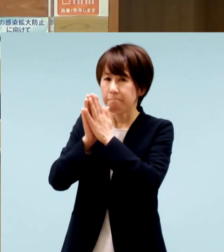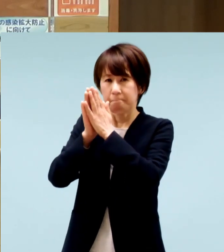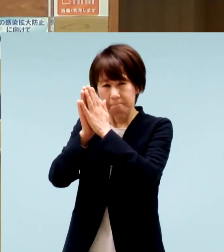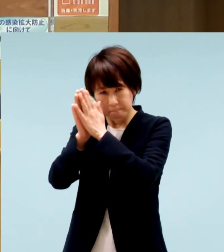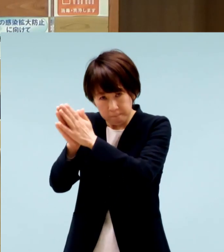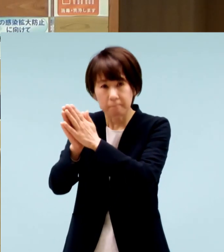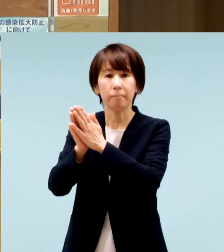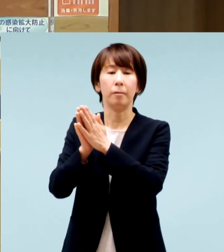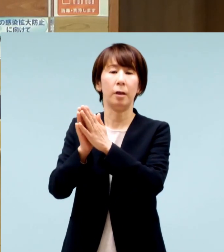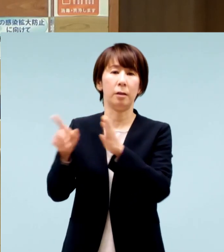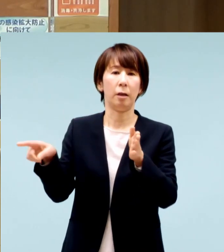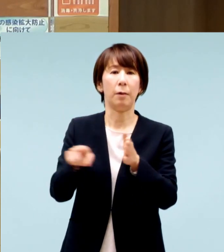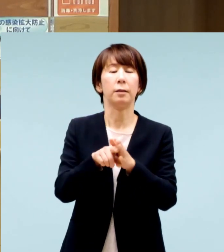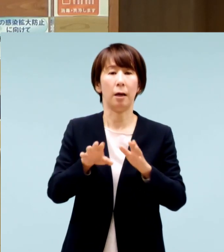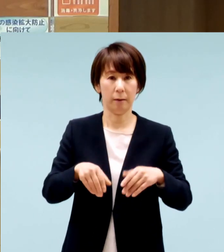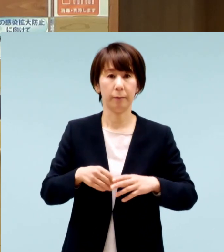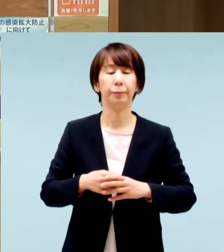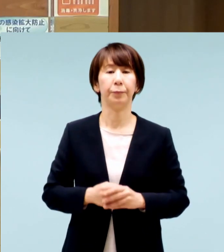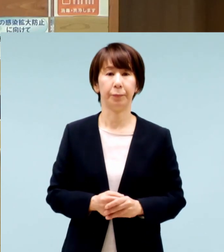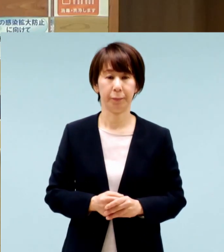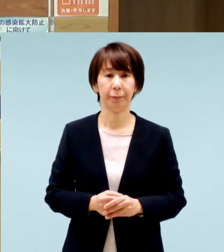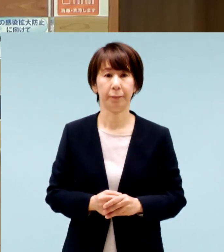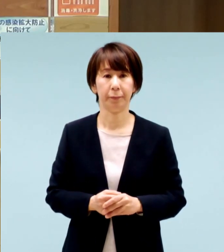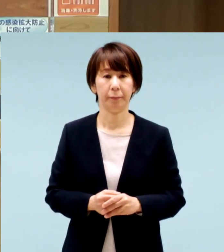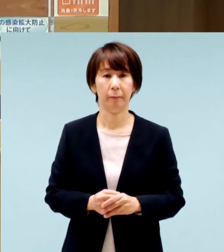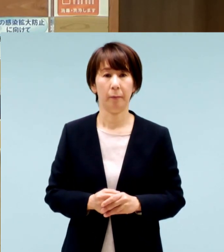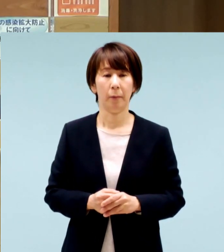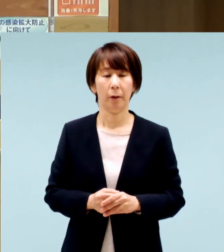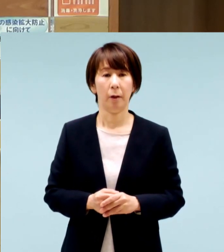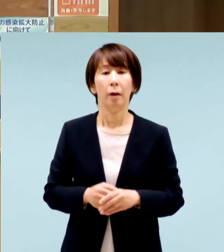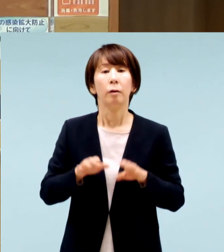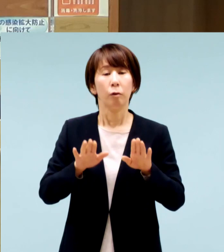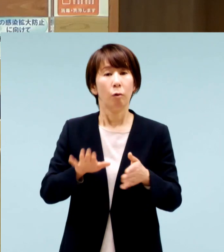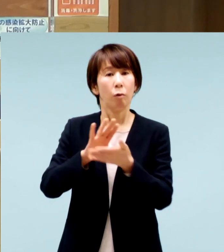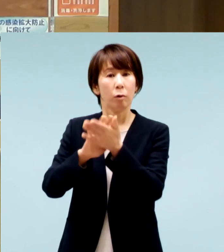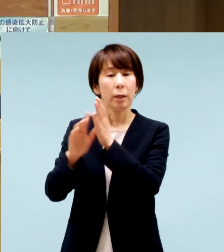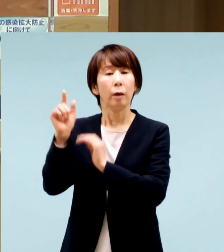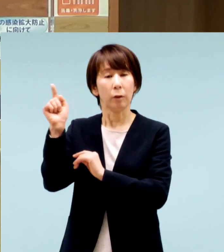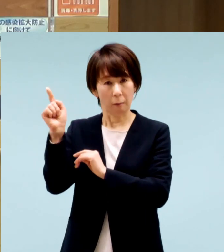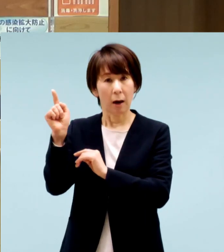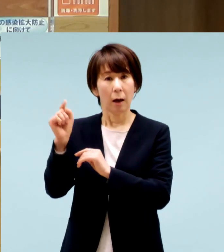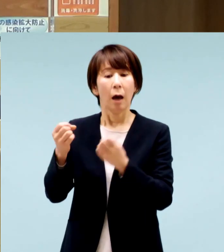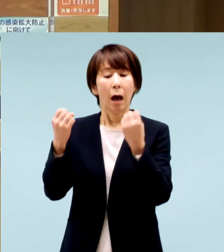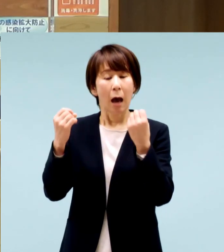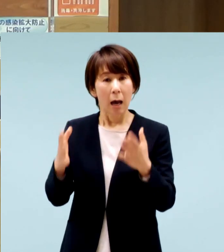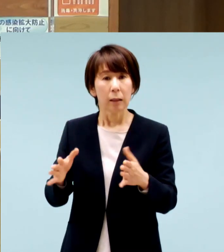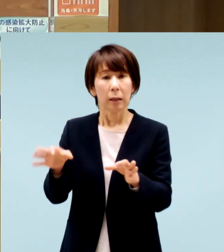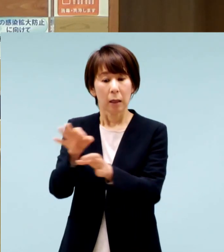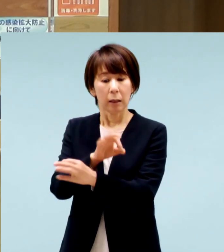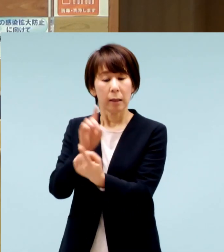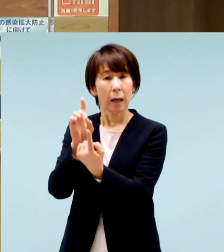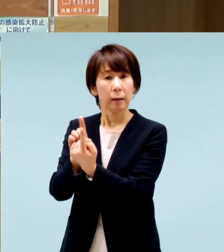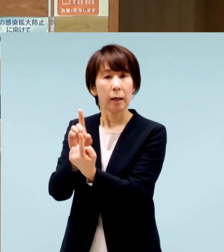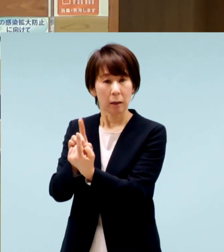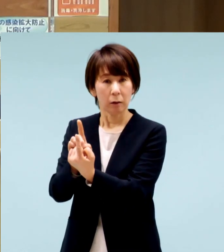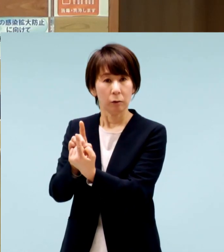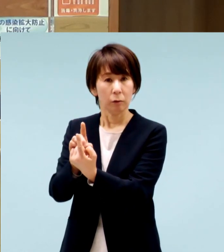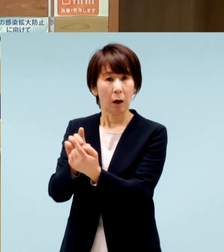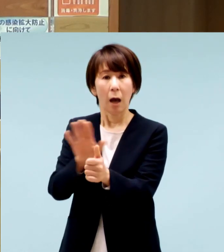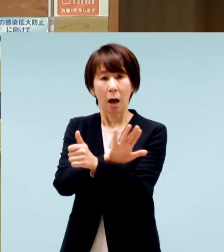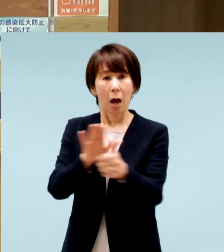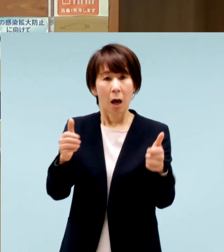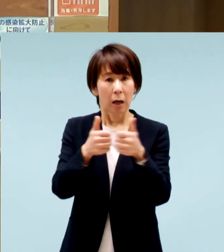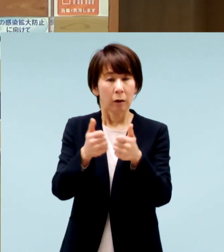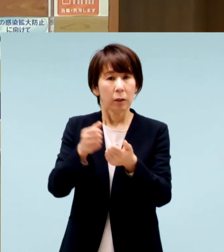してきたところであります。本日政府におきまして、 まあ、新たな経済対策を閣議決定する